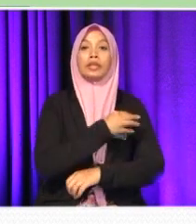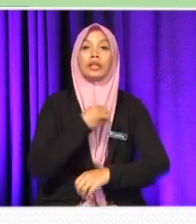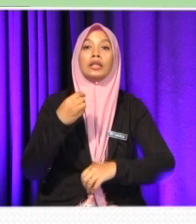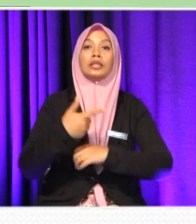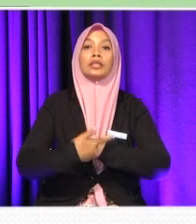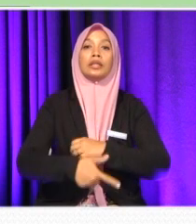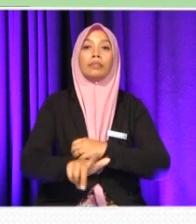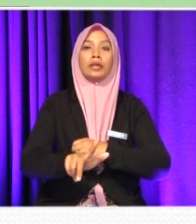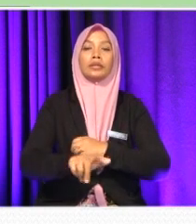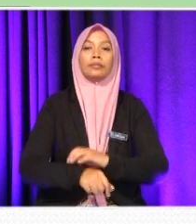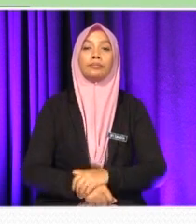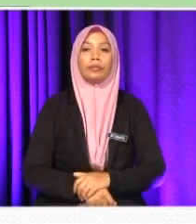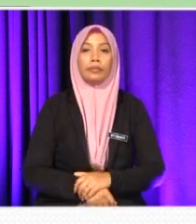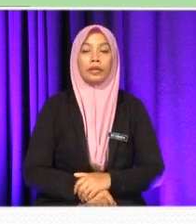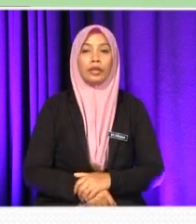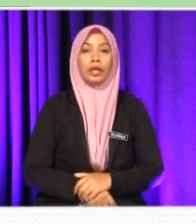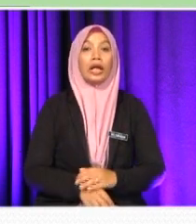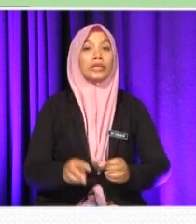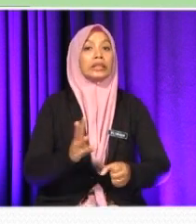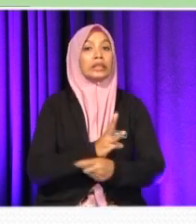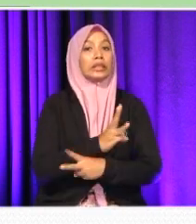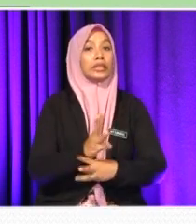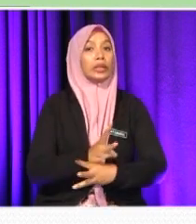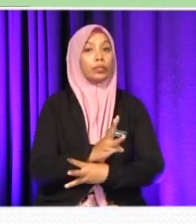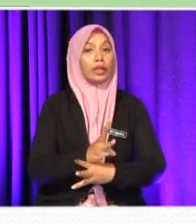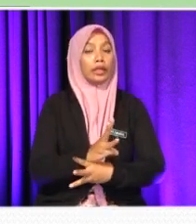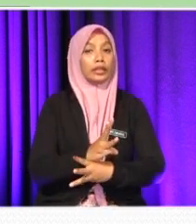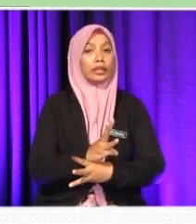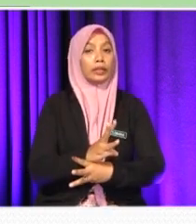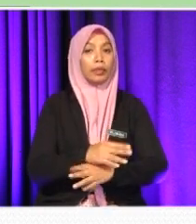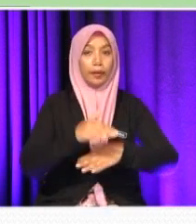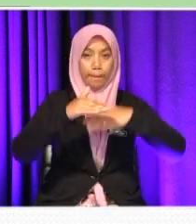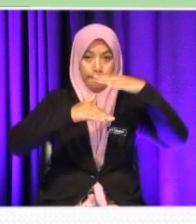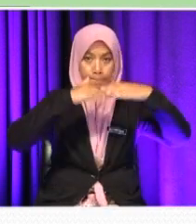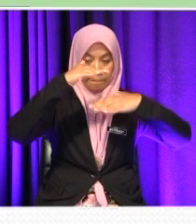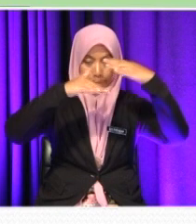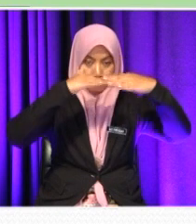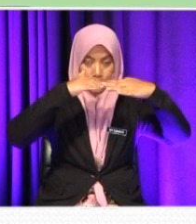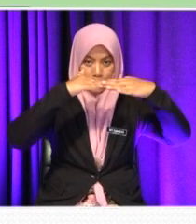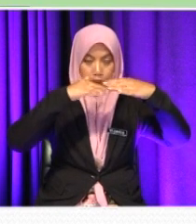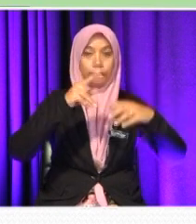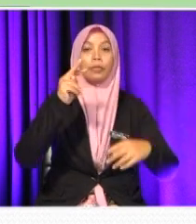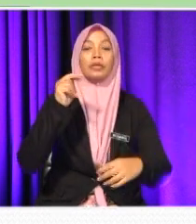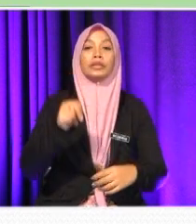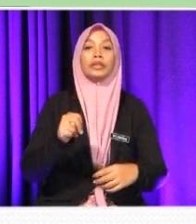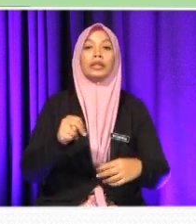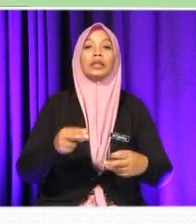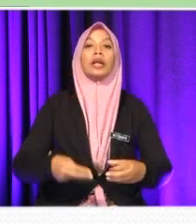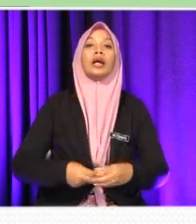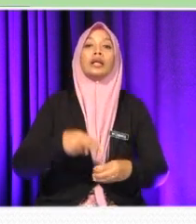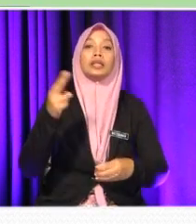Jadi penerangannya adalah kawalan pada pelbagai peringkat dilakukan untuk memastikan output atau hasil